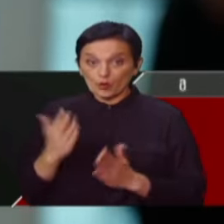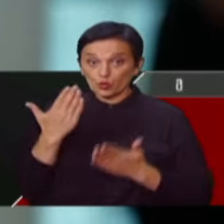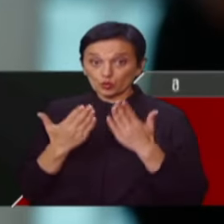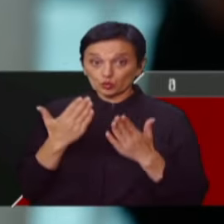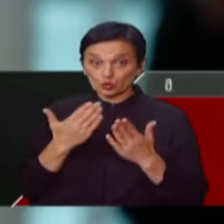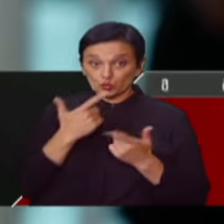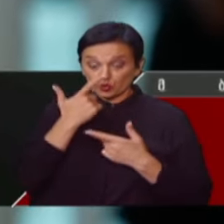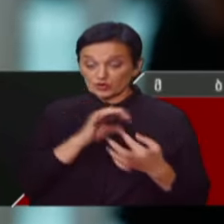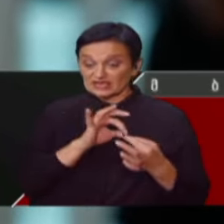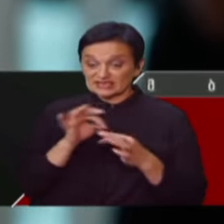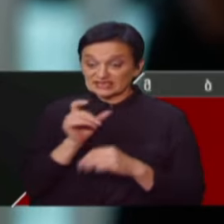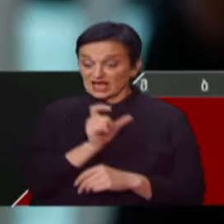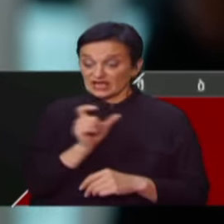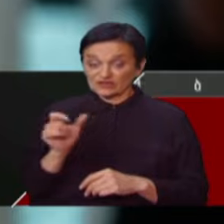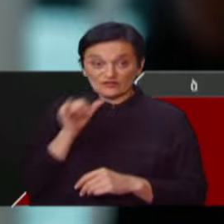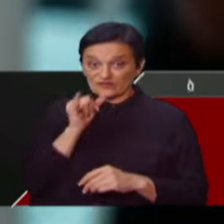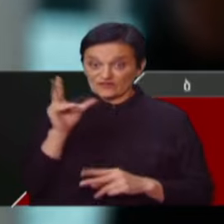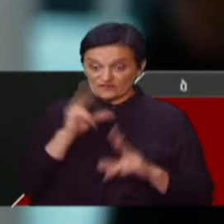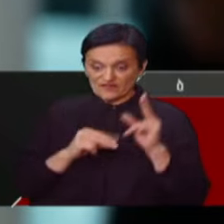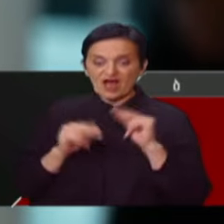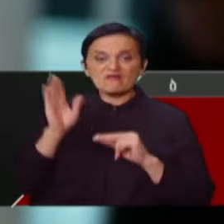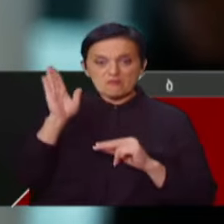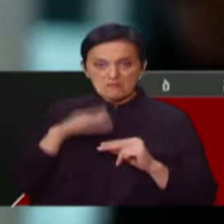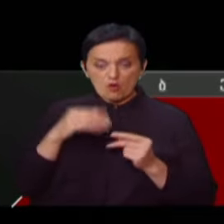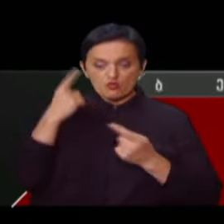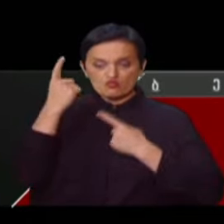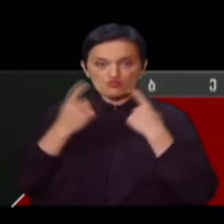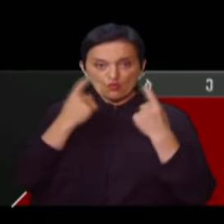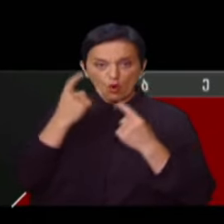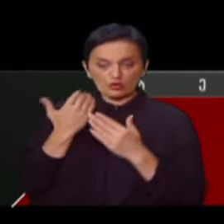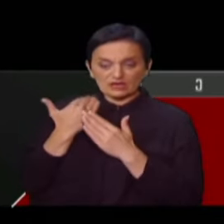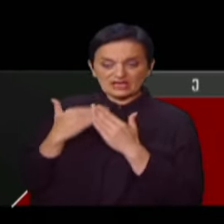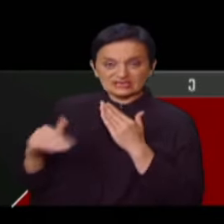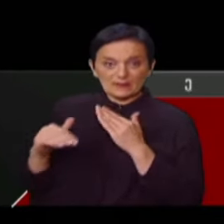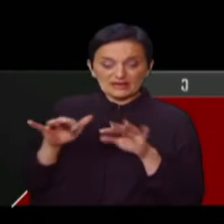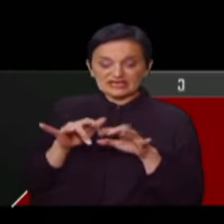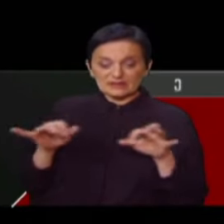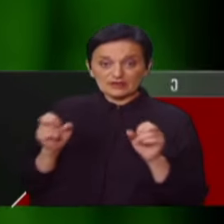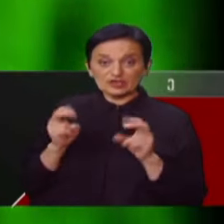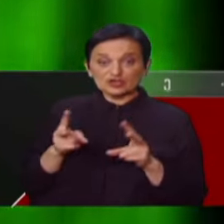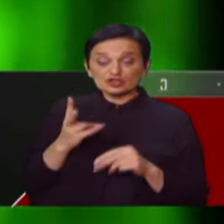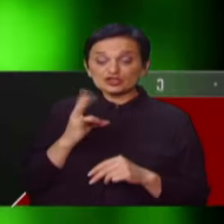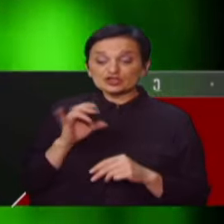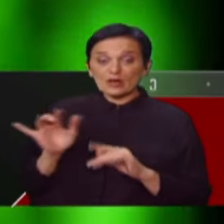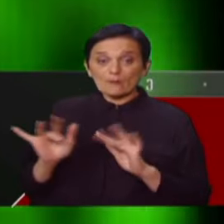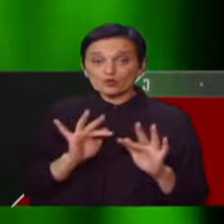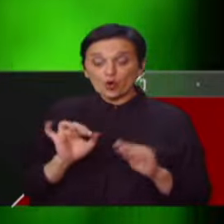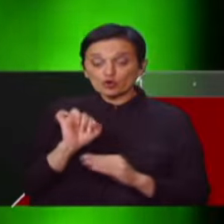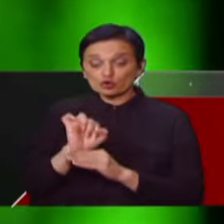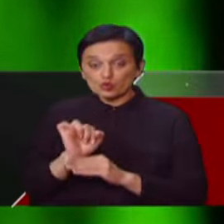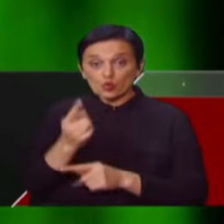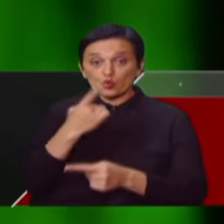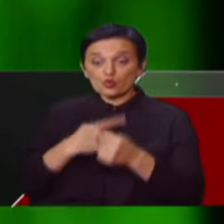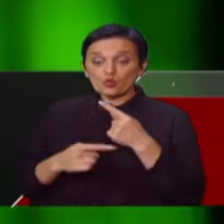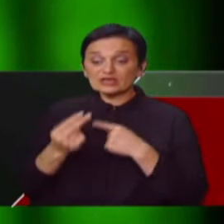ეს დეტალები ვერ გაითვალისწინეთ და მაინც გაუზიარეთ მონაცემები კიბერთაღლითებს, იმის შანსი, რომ პროცესი შეაჩეროთ ან უკან